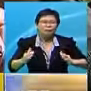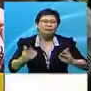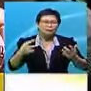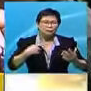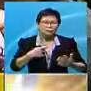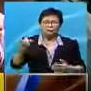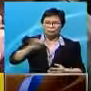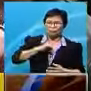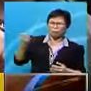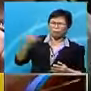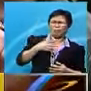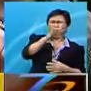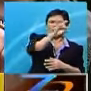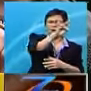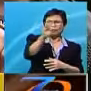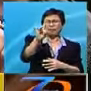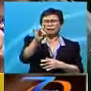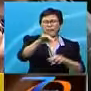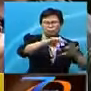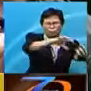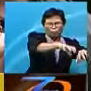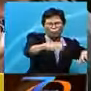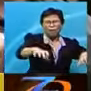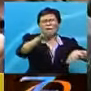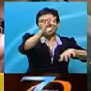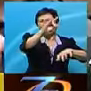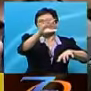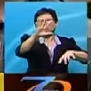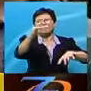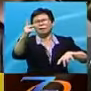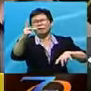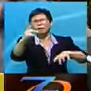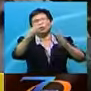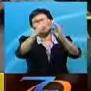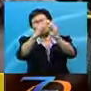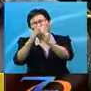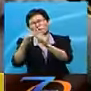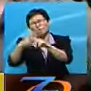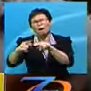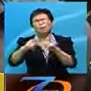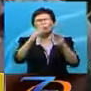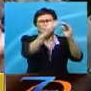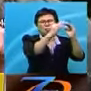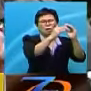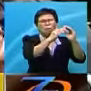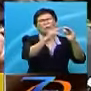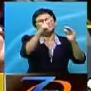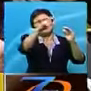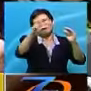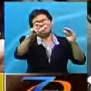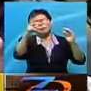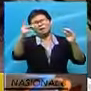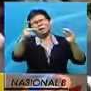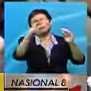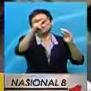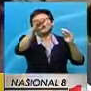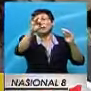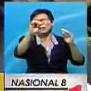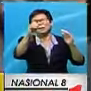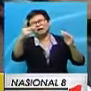Currently, I was told about 88 location, 85,000 unit, but most of these houses are about 300,000,